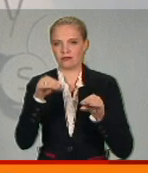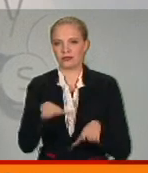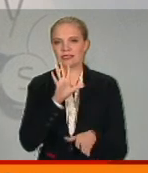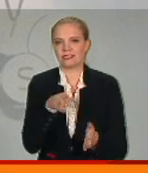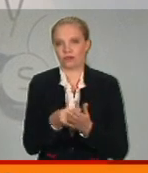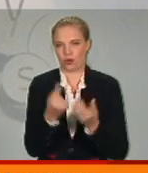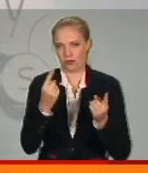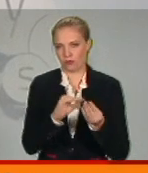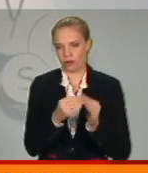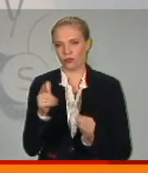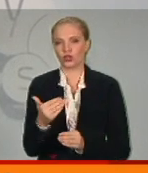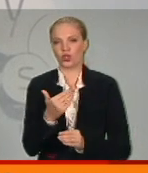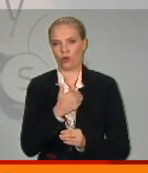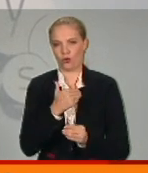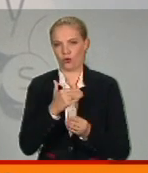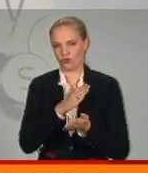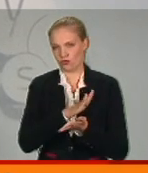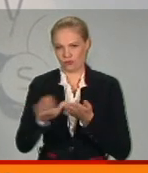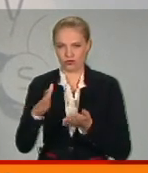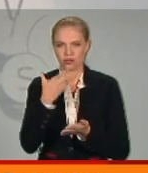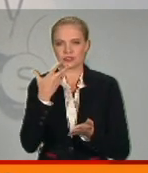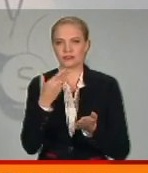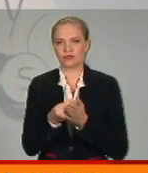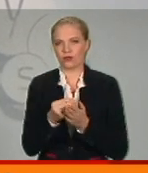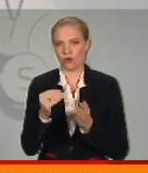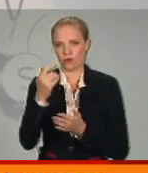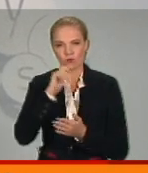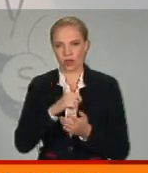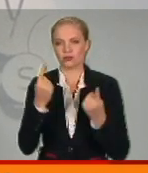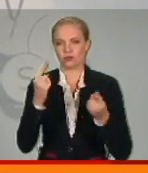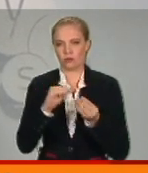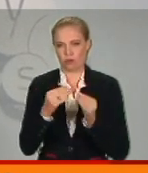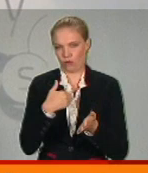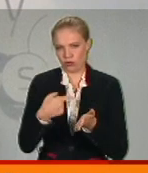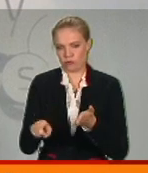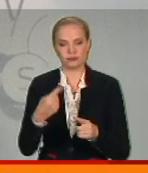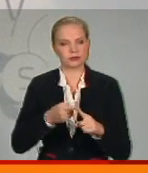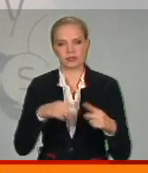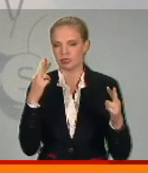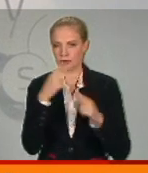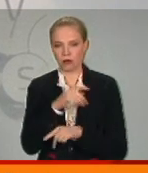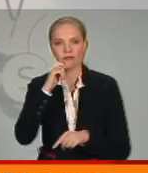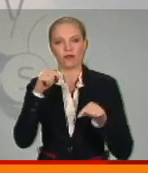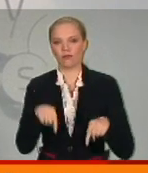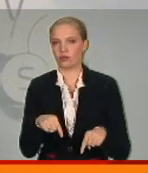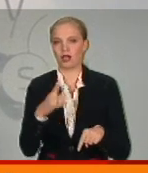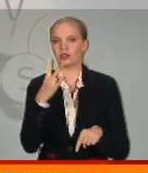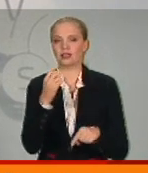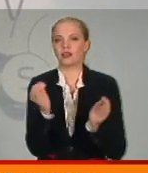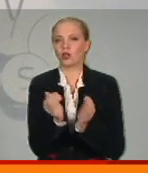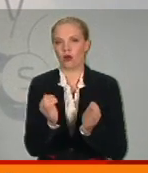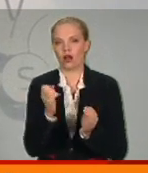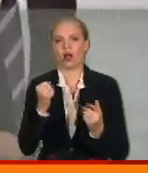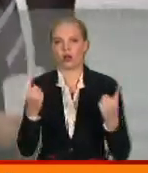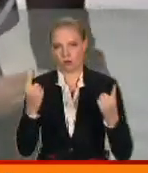глобальних криз вони хочуть стерти Україну зі свого короткого списку глобальних криз це неправильно в Україні не локальна а